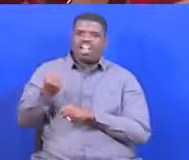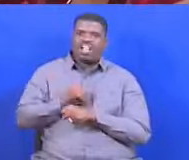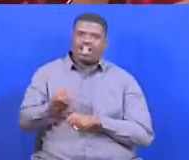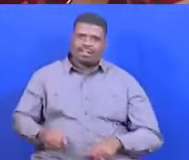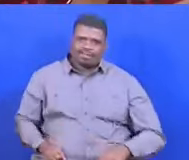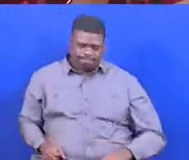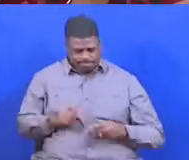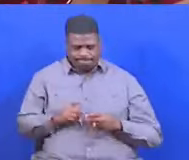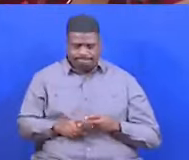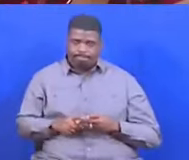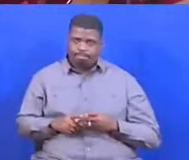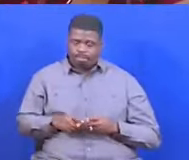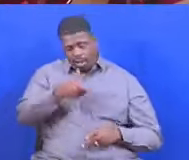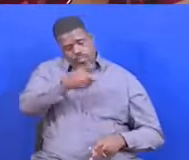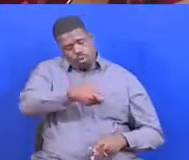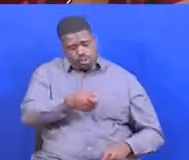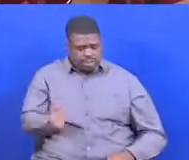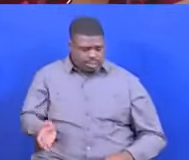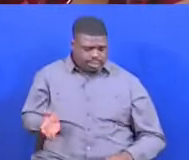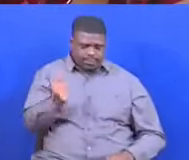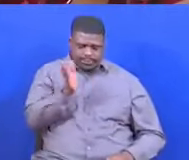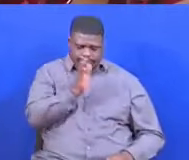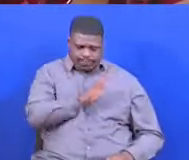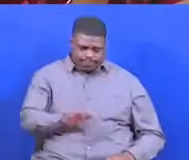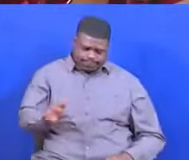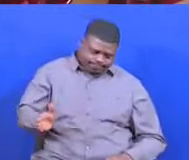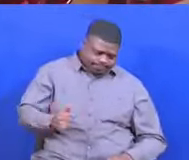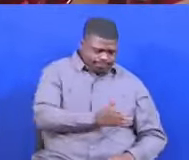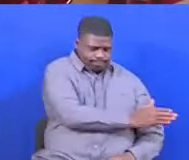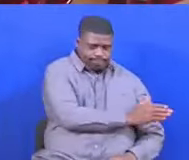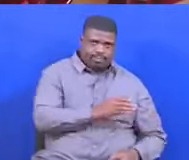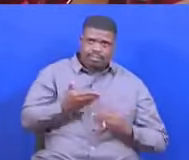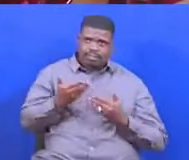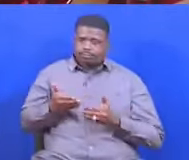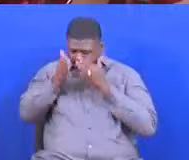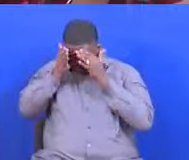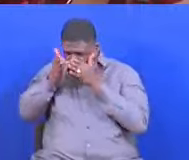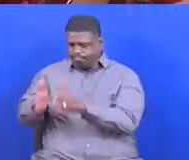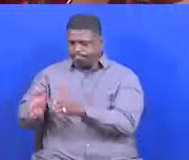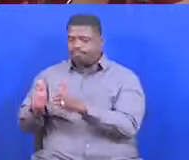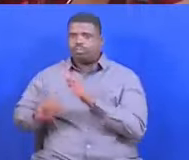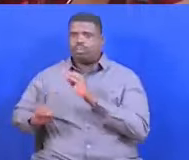Baada ya pongezi hizo mheshimiwa spika, niende kwenye mchango wangu.